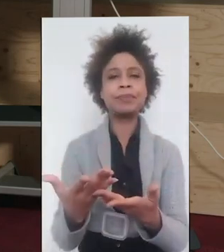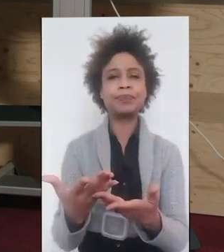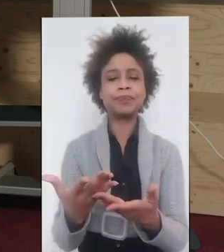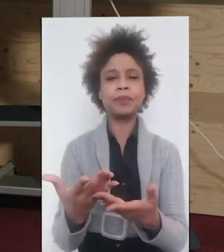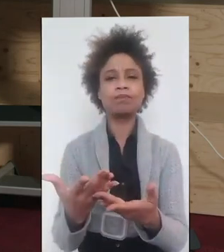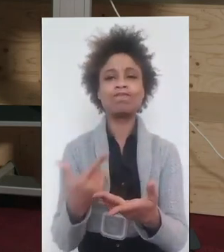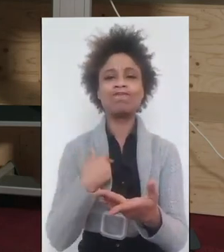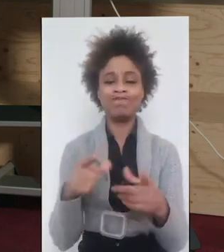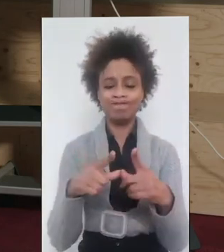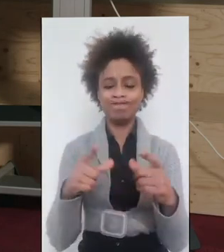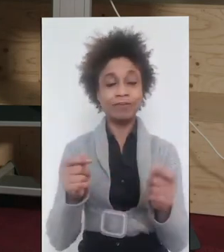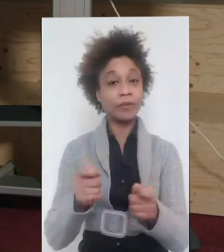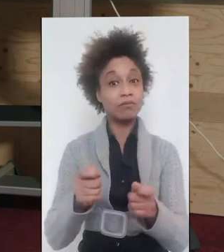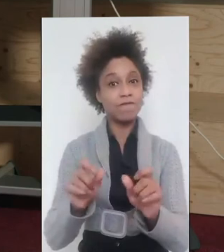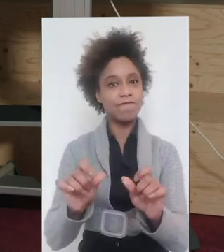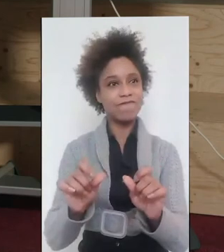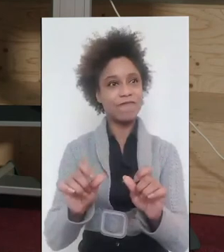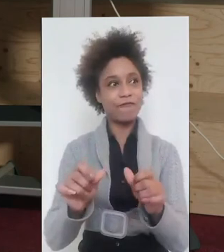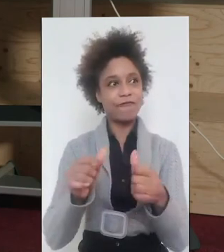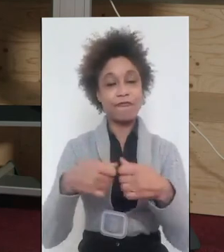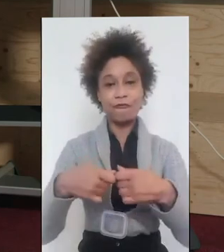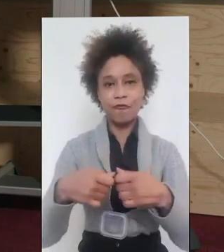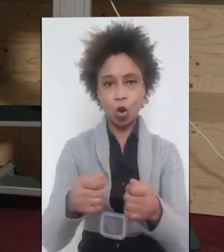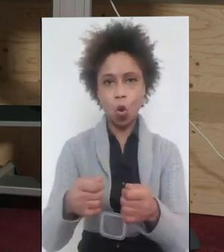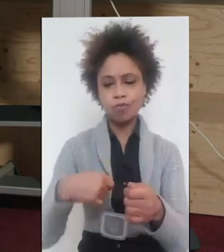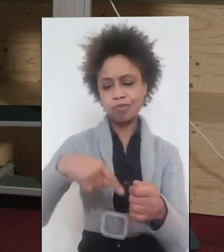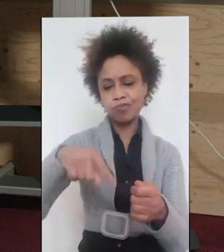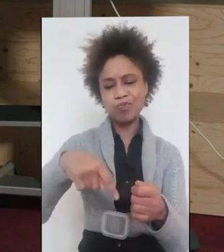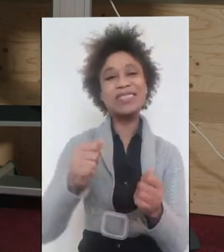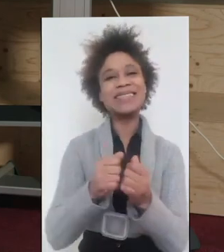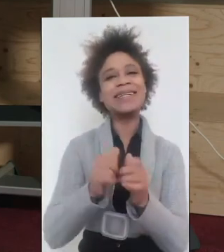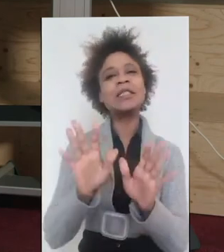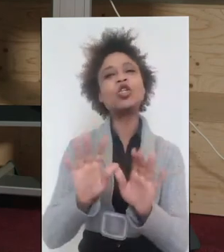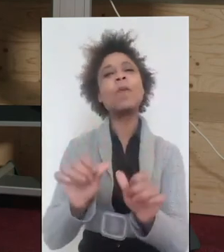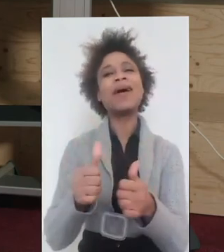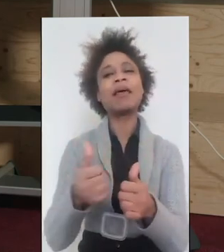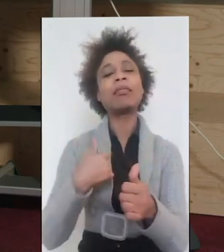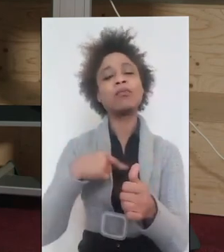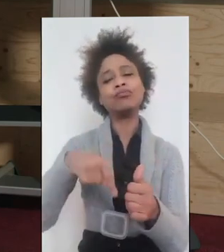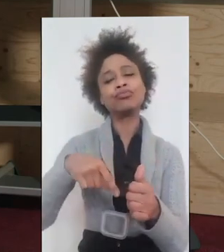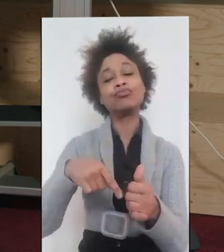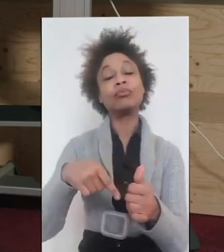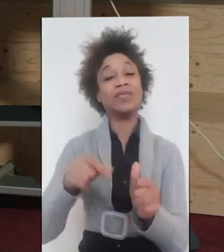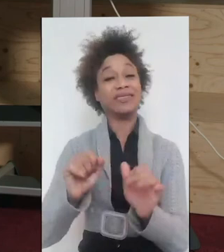jouw gezelschap, Ill Abilities. Hoe ziet de P van personeel bij jullie eruit?